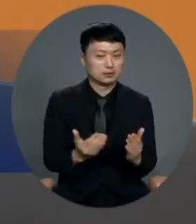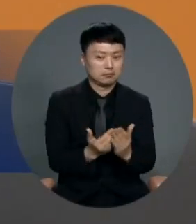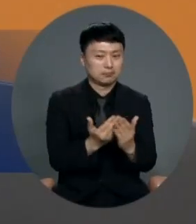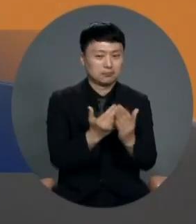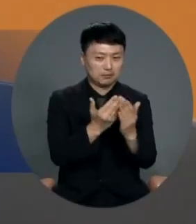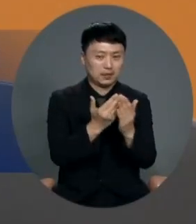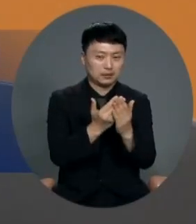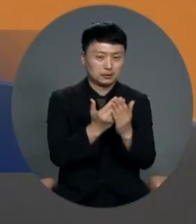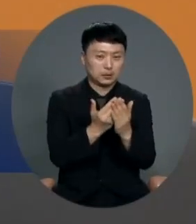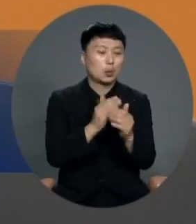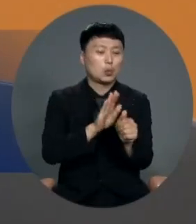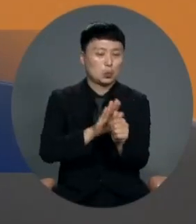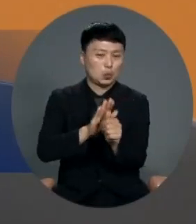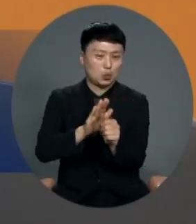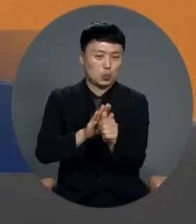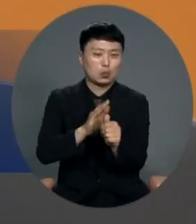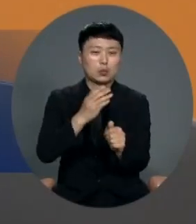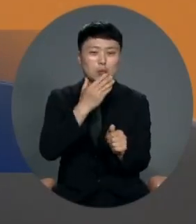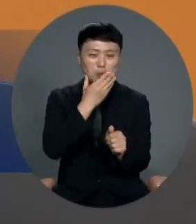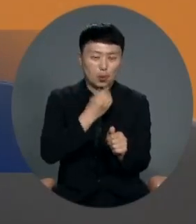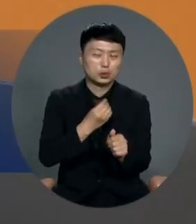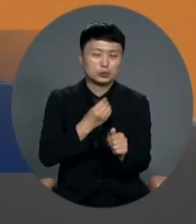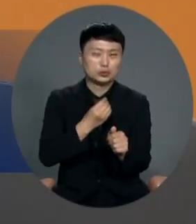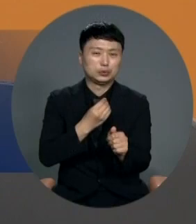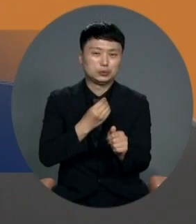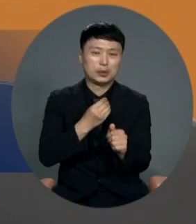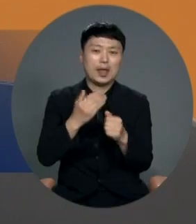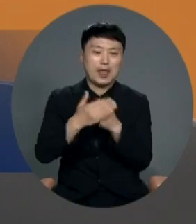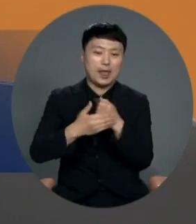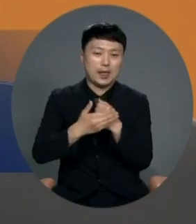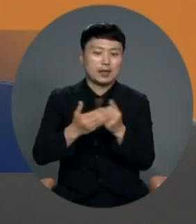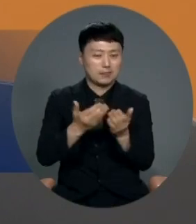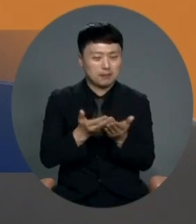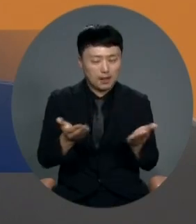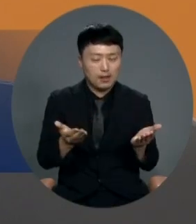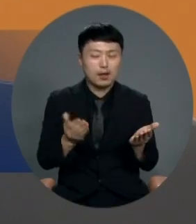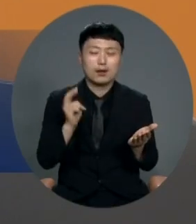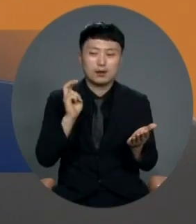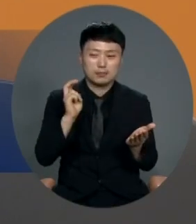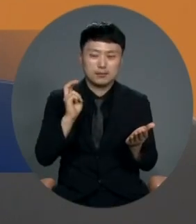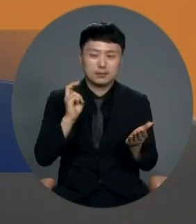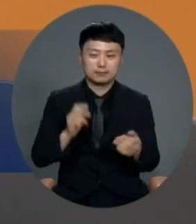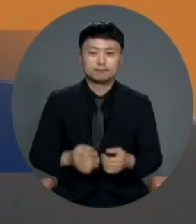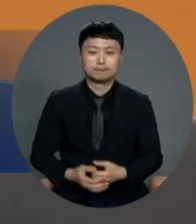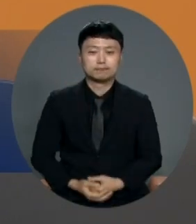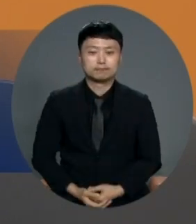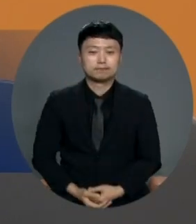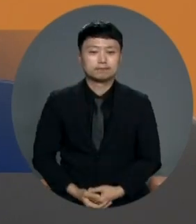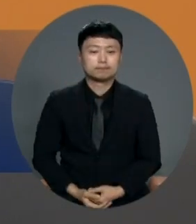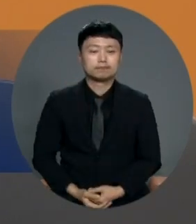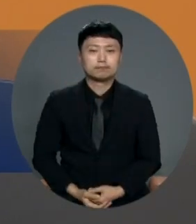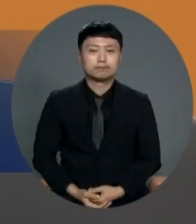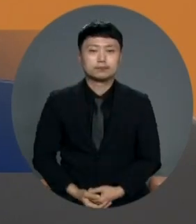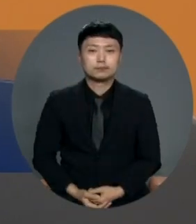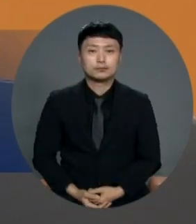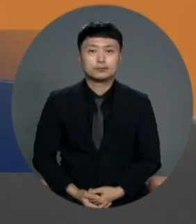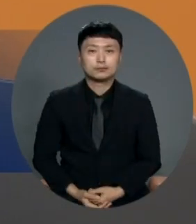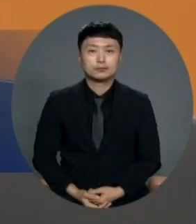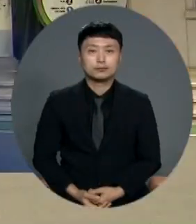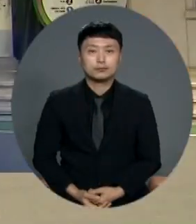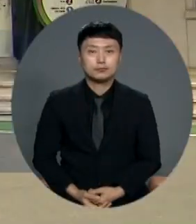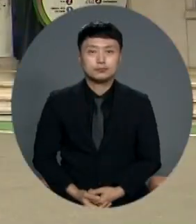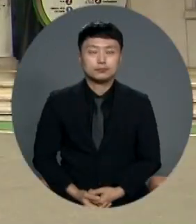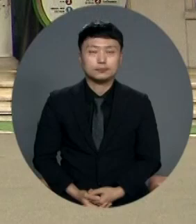주민들인데 그만큼 또 도움으로 더 큰 복지로 이어질 것으로 그렇게 생각하고